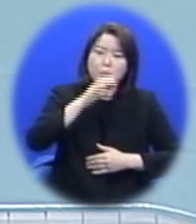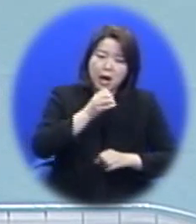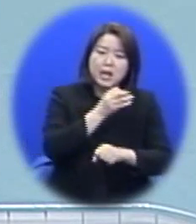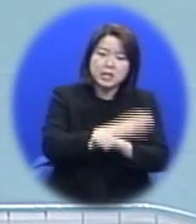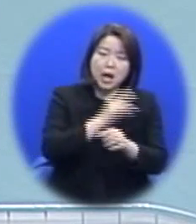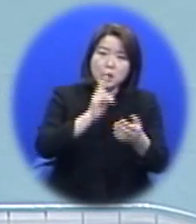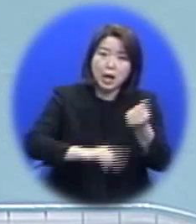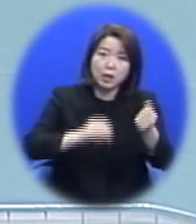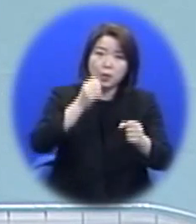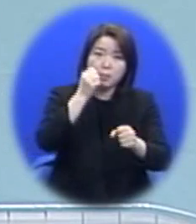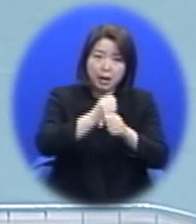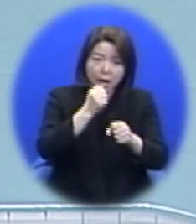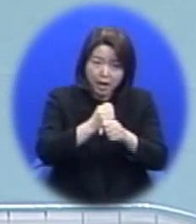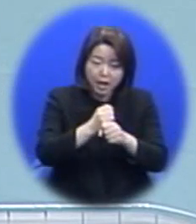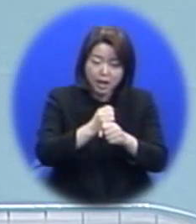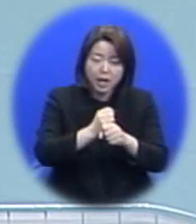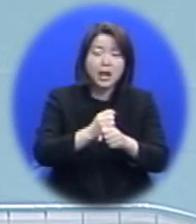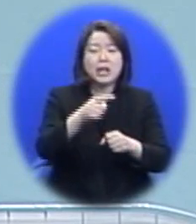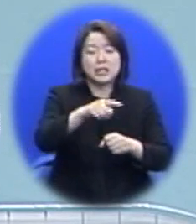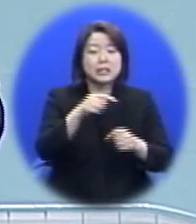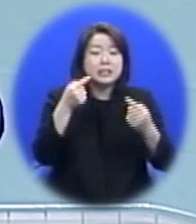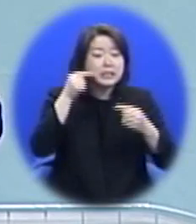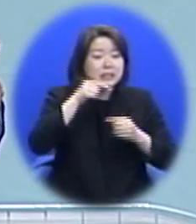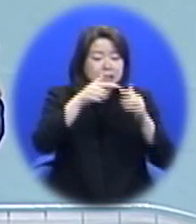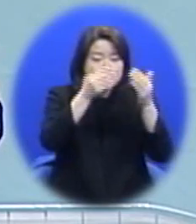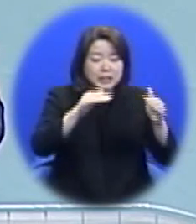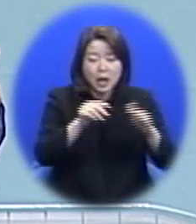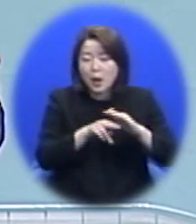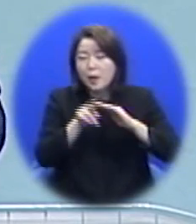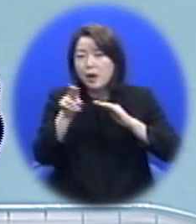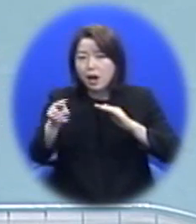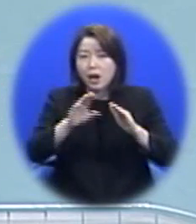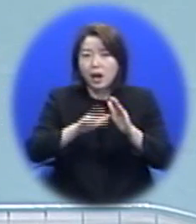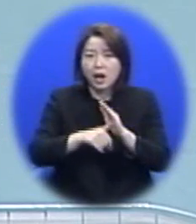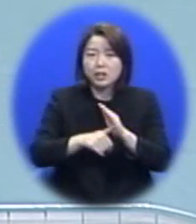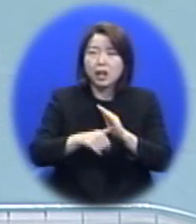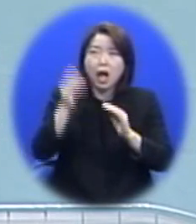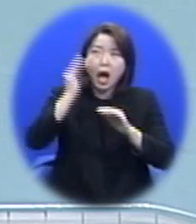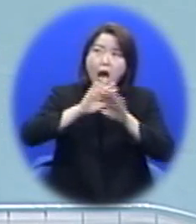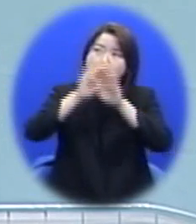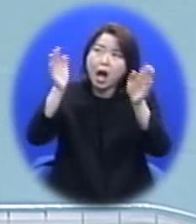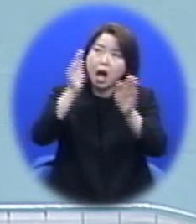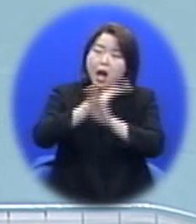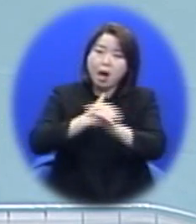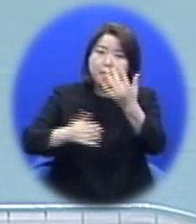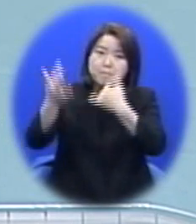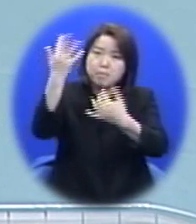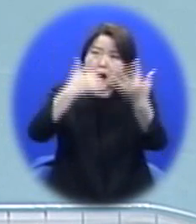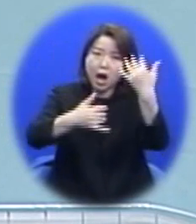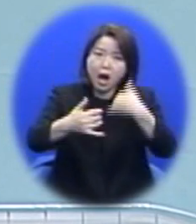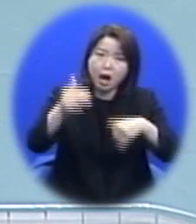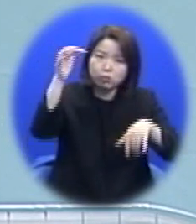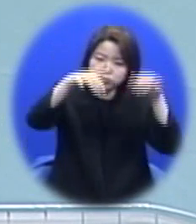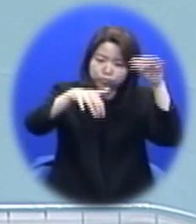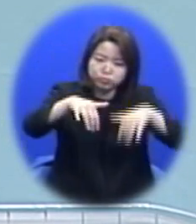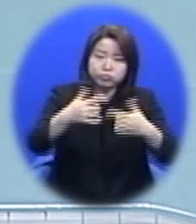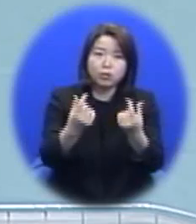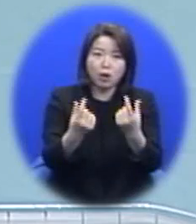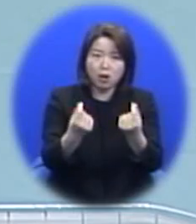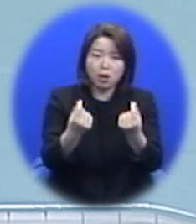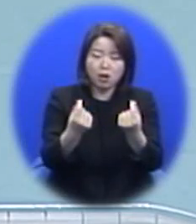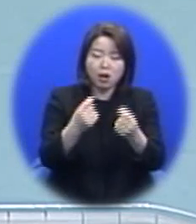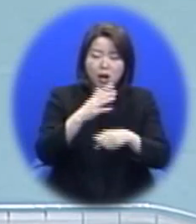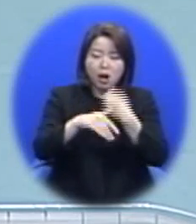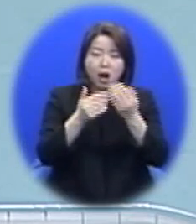짓더니 롯이 소돔에서 나가던 날에 하늘로서 불과 유황이 비오듯 하여 저희를 멸하였느니라. 인자에